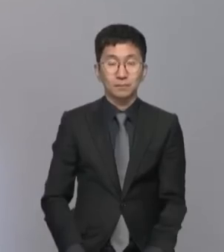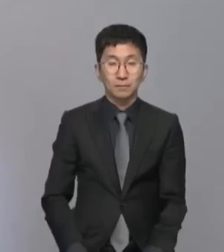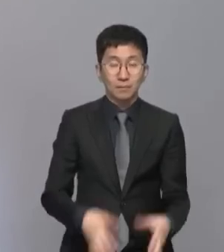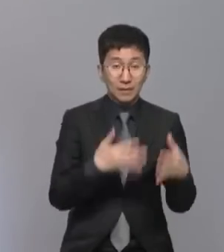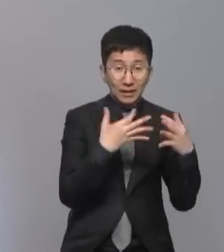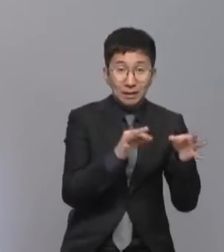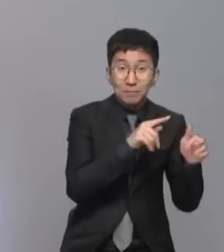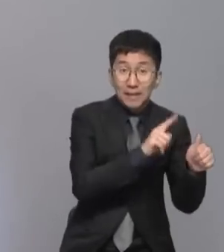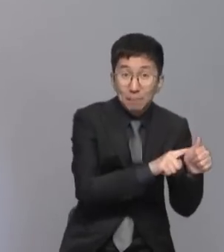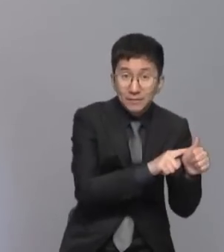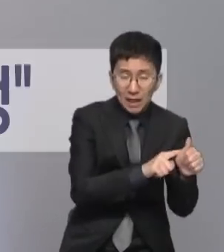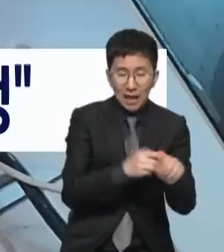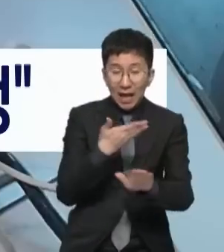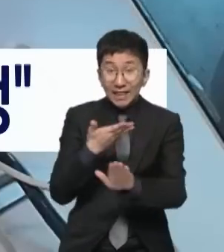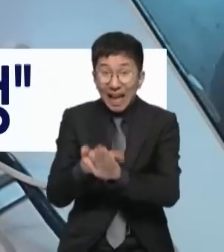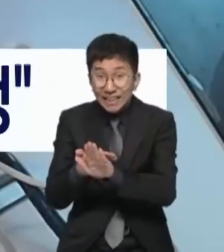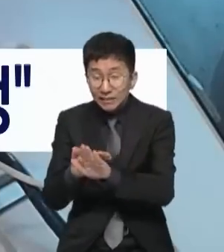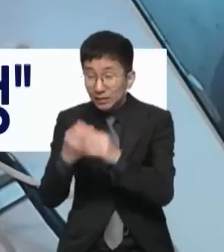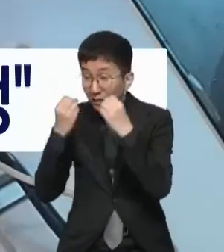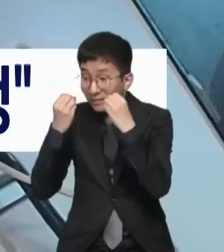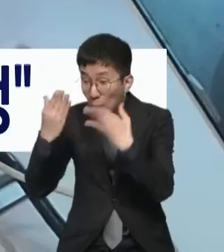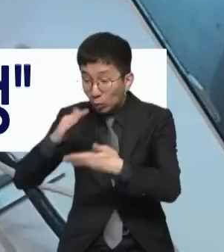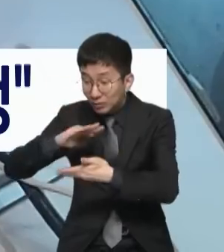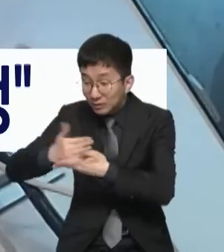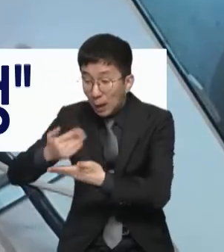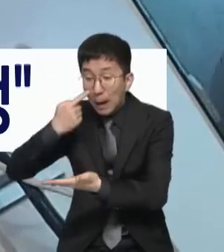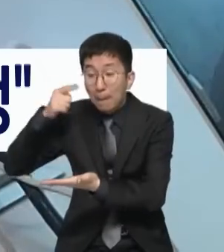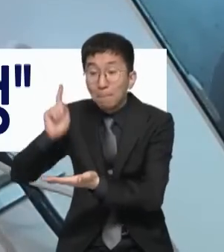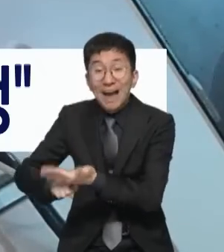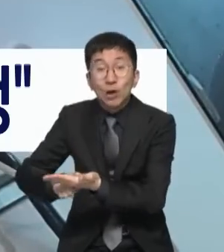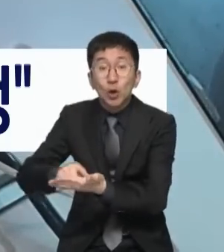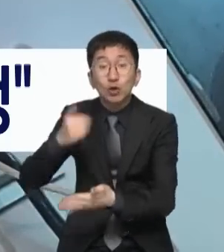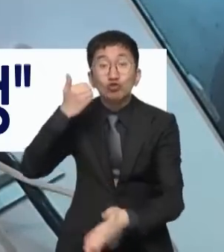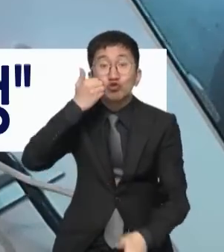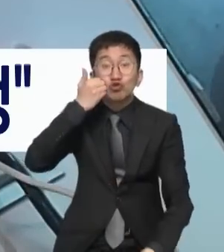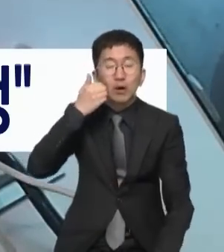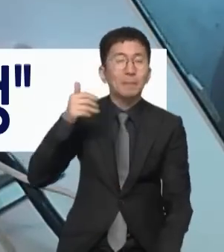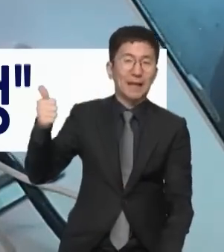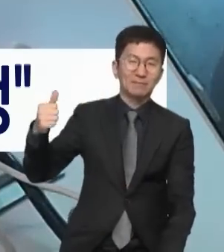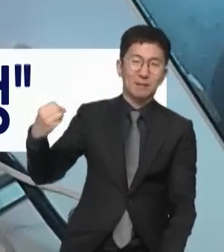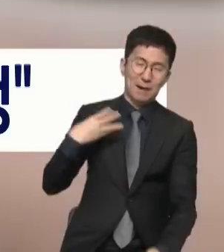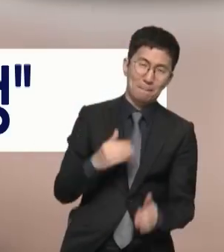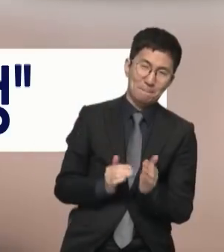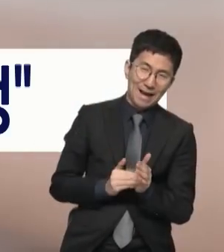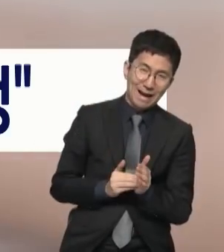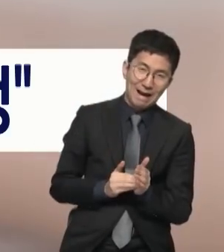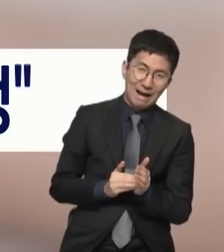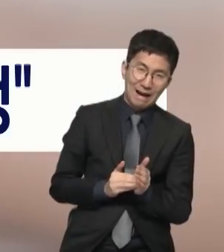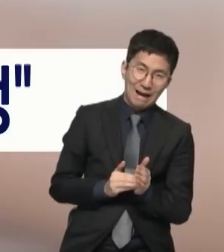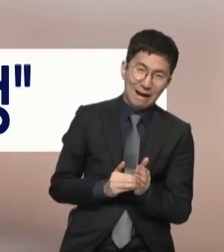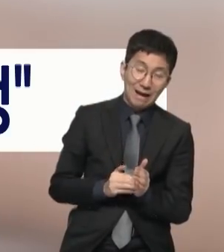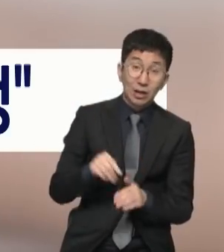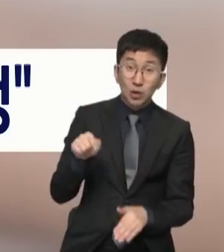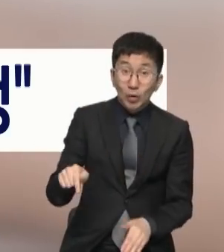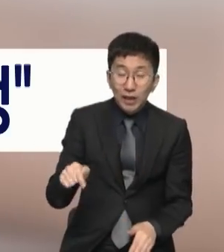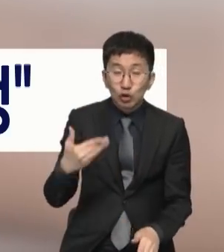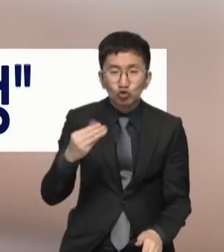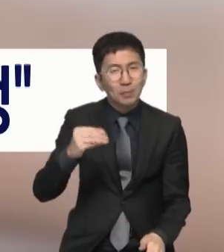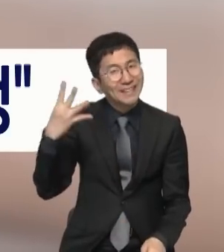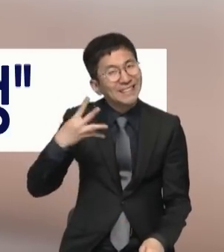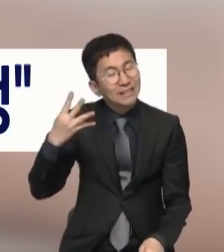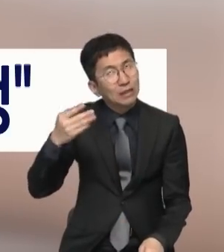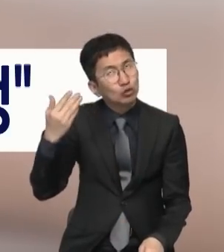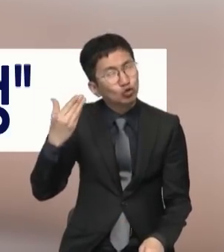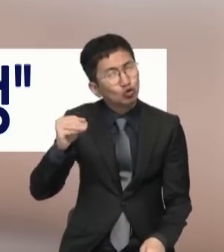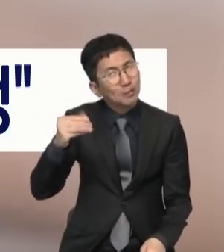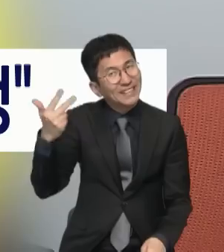김남국 의원의 새 가상화폐 지갑을 찾아냈다고 주장하는 한 가상화폐 커뮤니티 운영자는 이 지갑에 위믹스 9만 7천여 개가